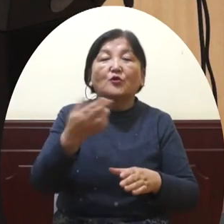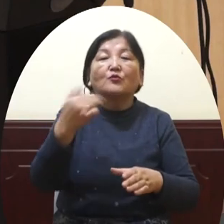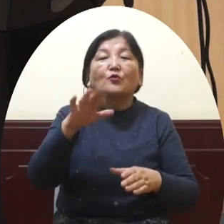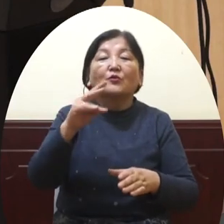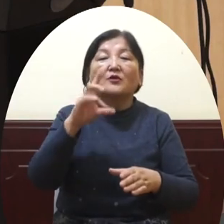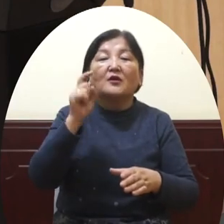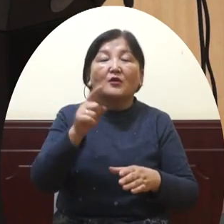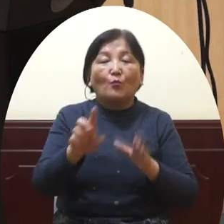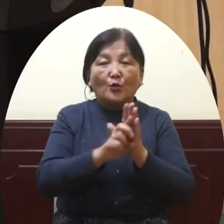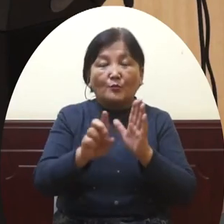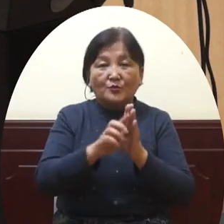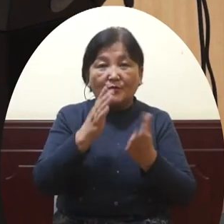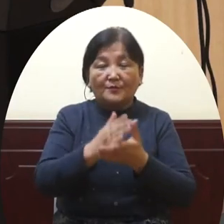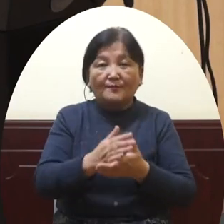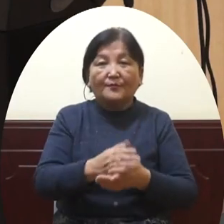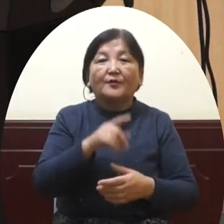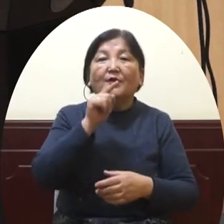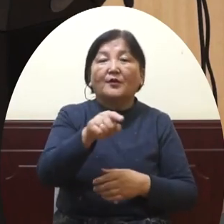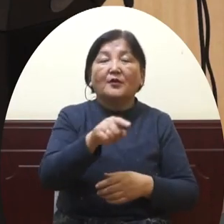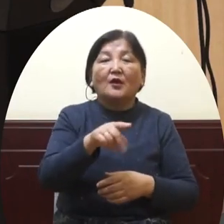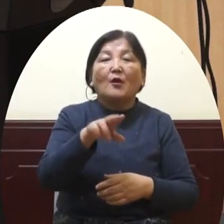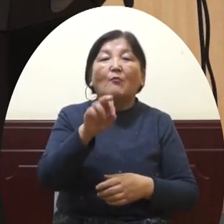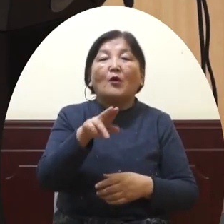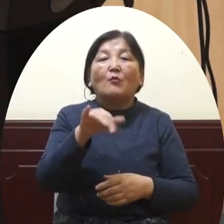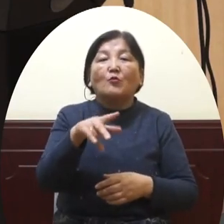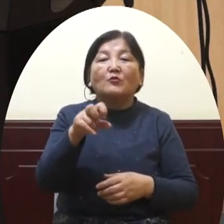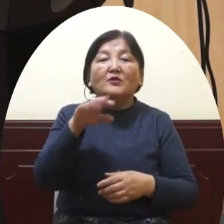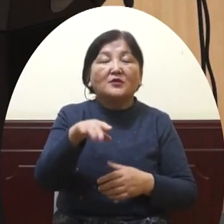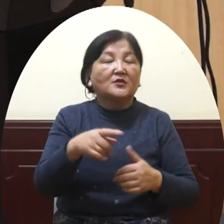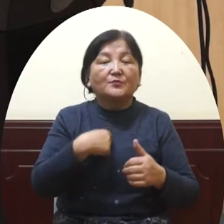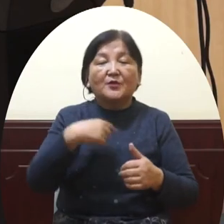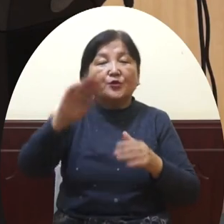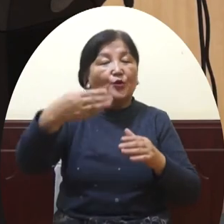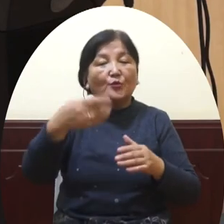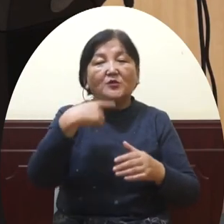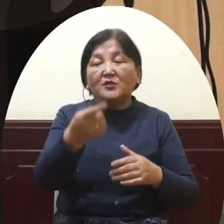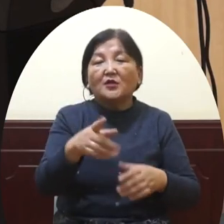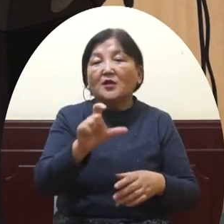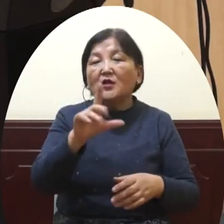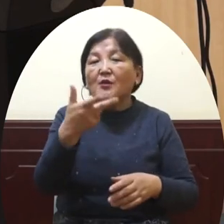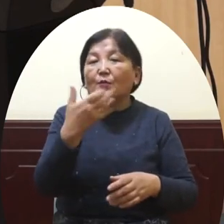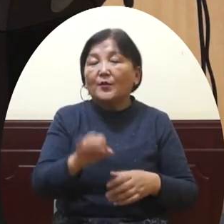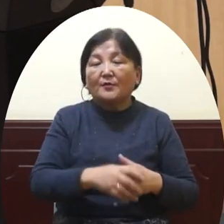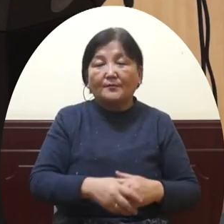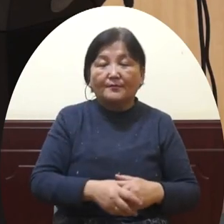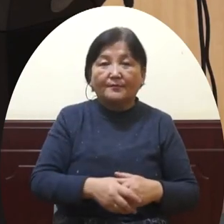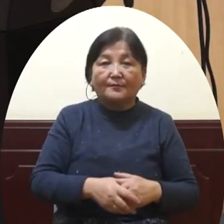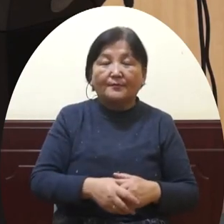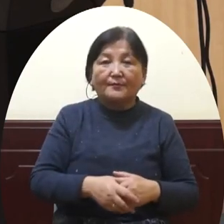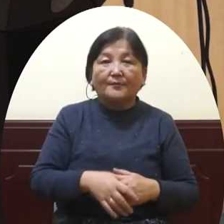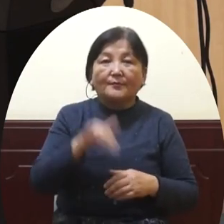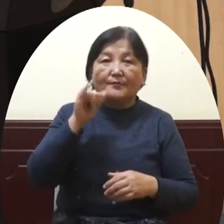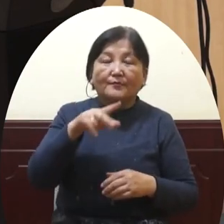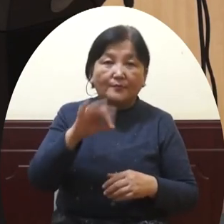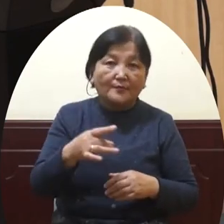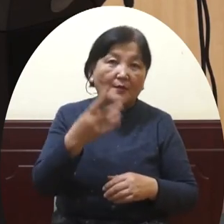байна. Түүнээс өмнөөс нь би хин нэг нэг нь популист гэж тодтох шаардлагагүй. Хоёрдугаар улс төрийн намууд